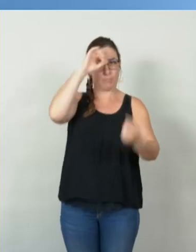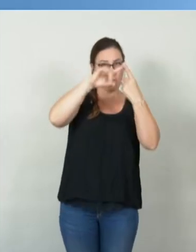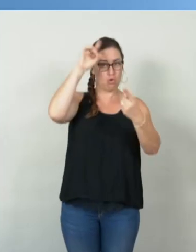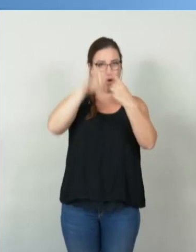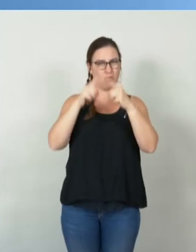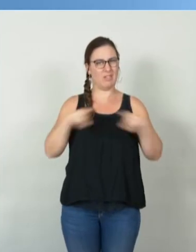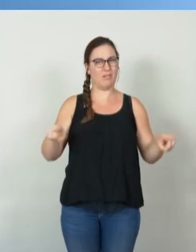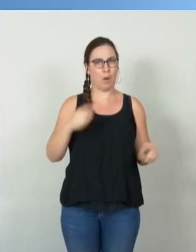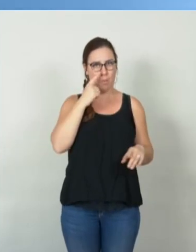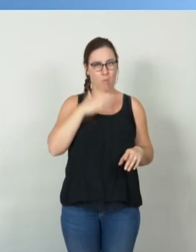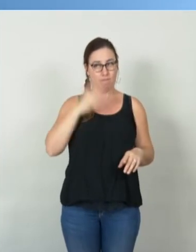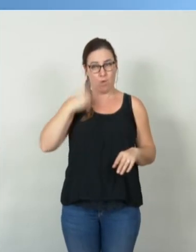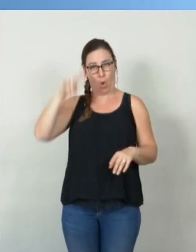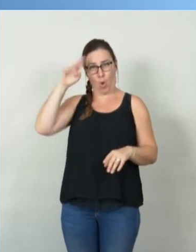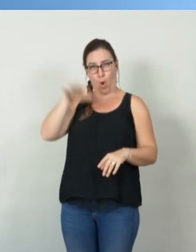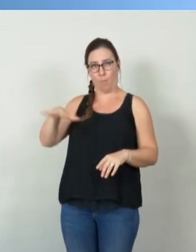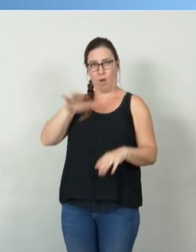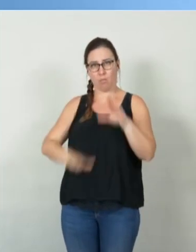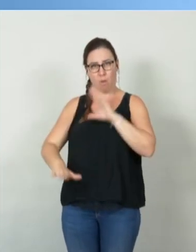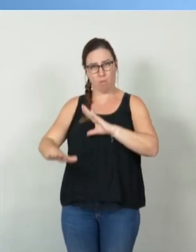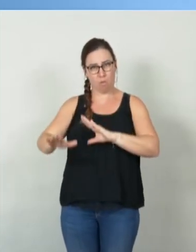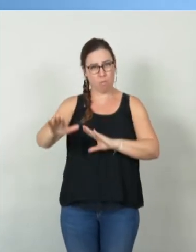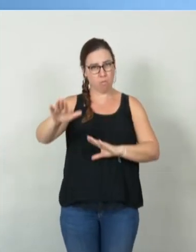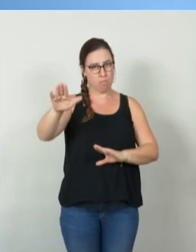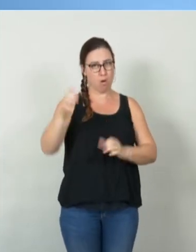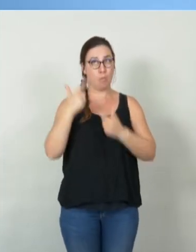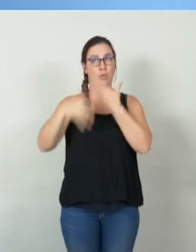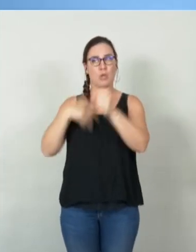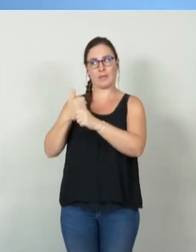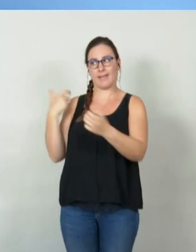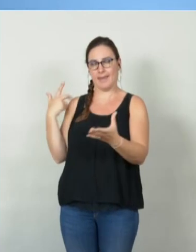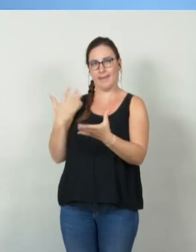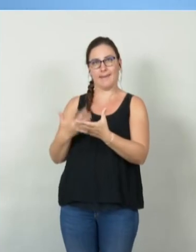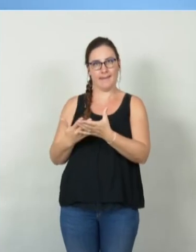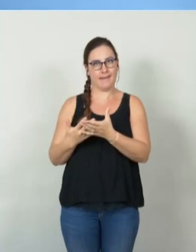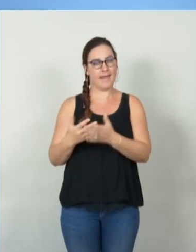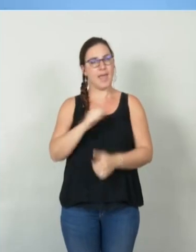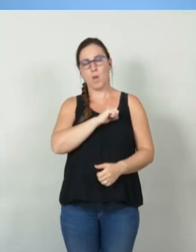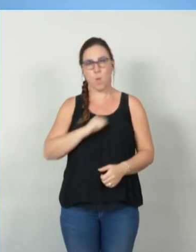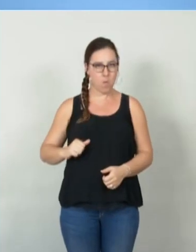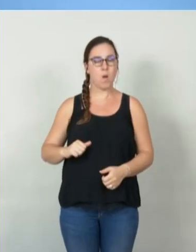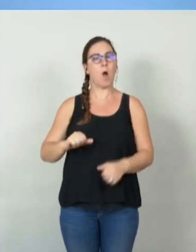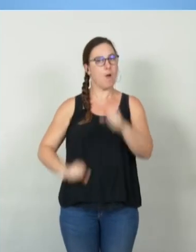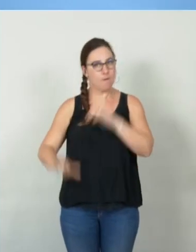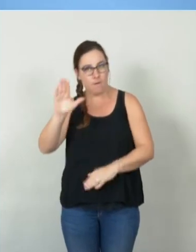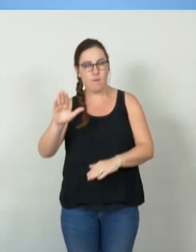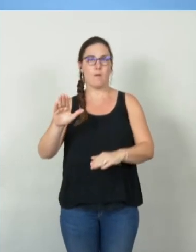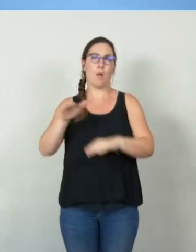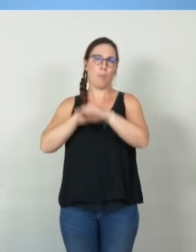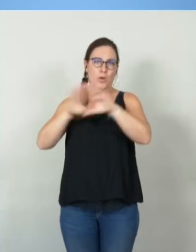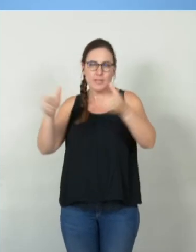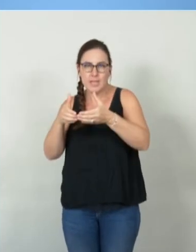les enjeux de l'Europe aujourd'hui qui montent en puissance depuis quelques années et très intensément avec des enjeux de composition politique